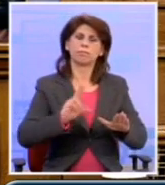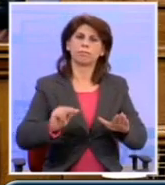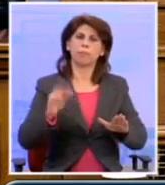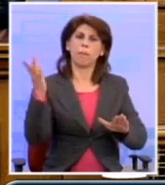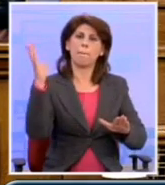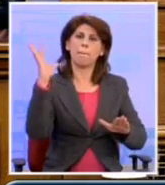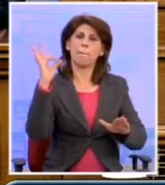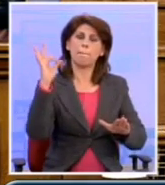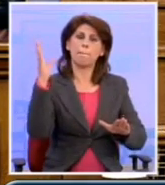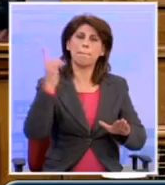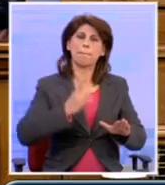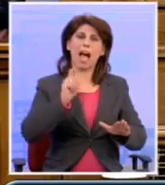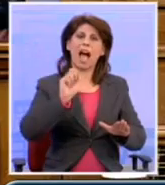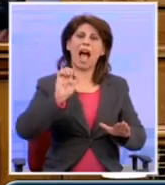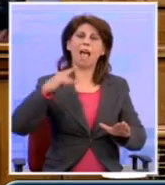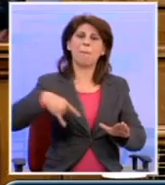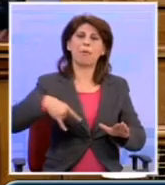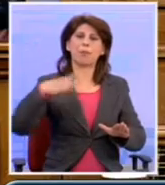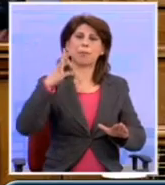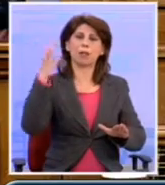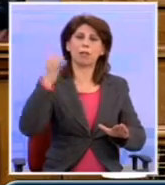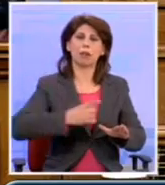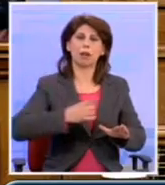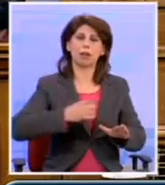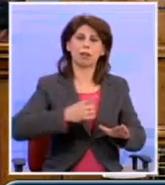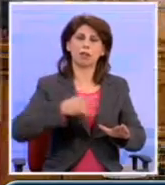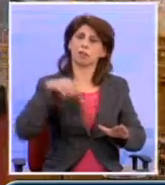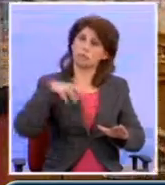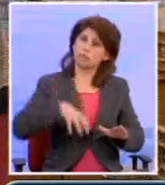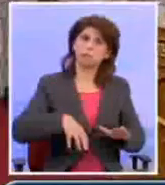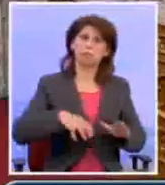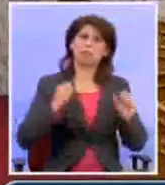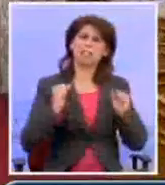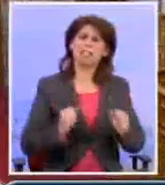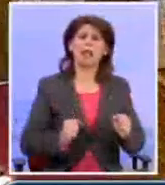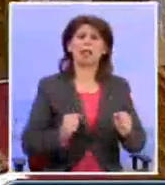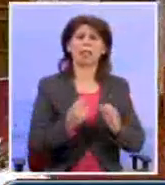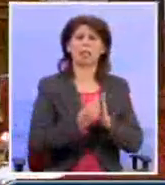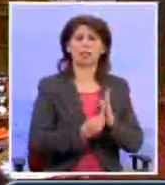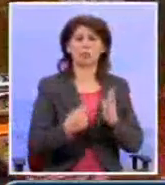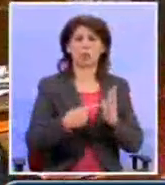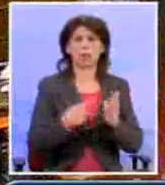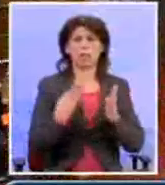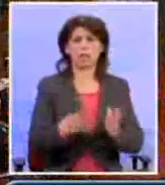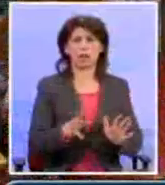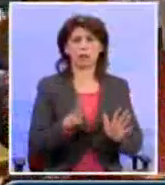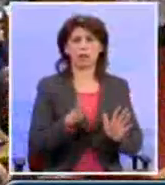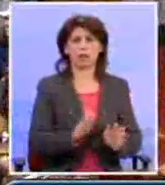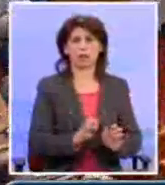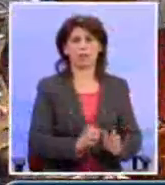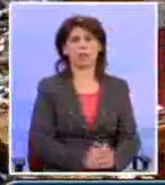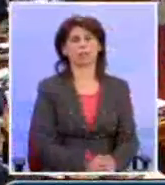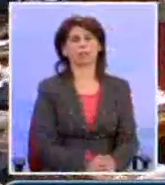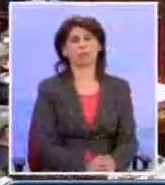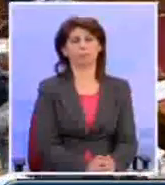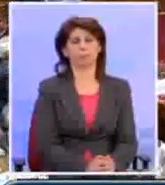μισό ετήσιο ΑΕΠ της ίδιας περίοδου σε σταθερές τιμές του 1990.